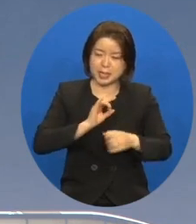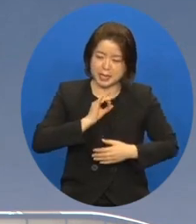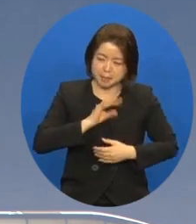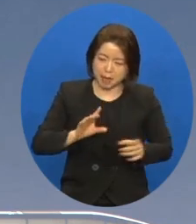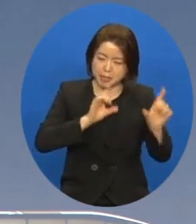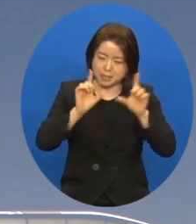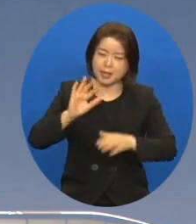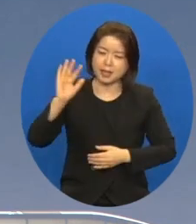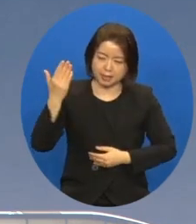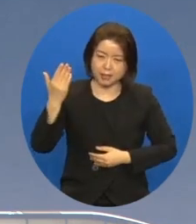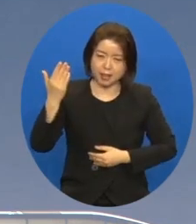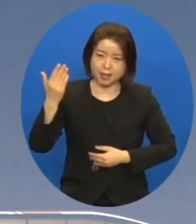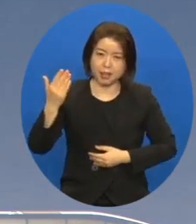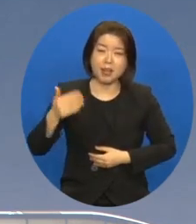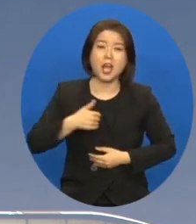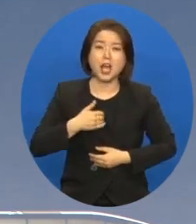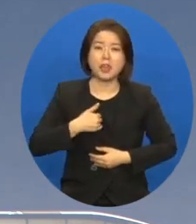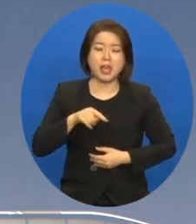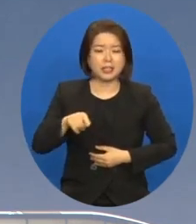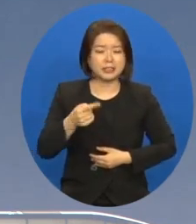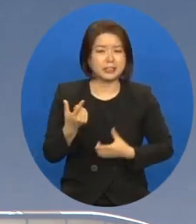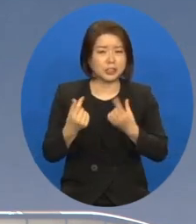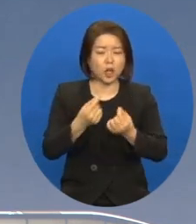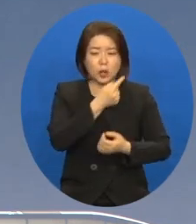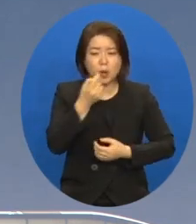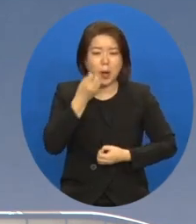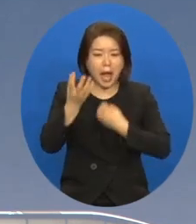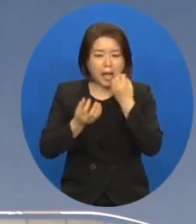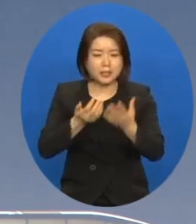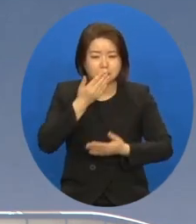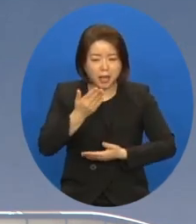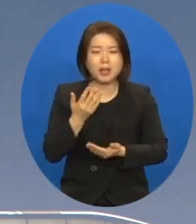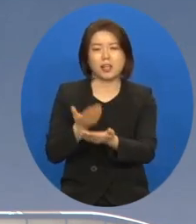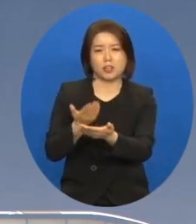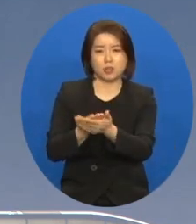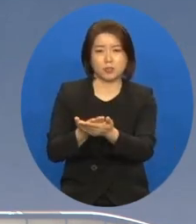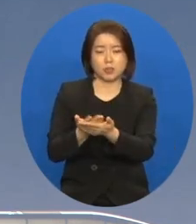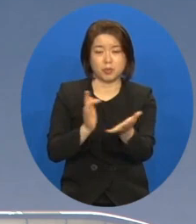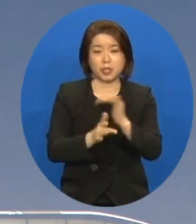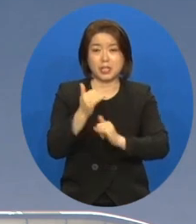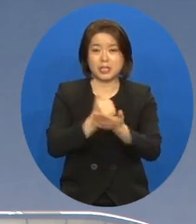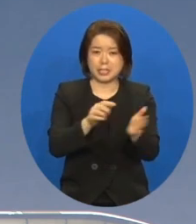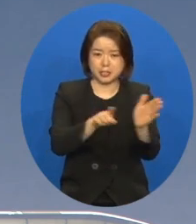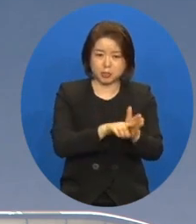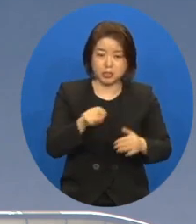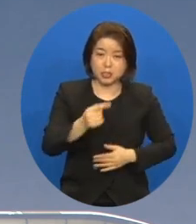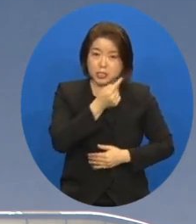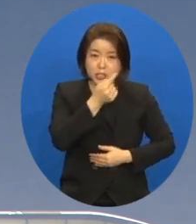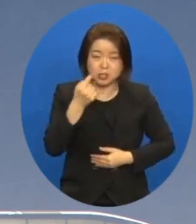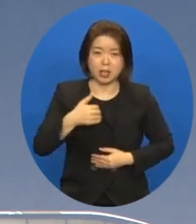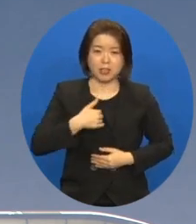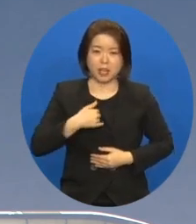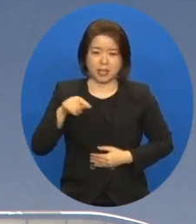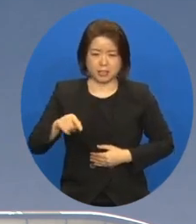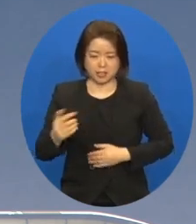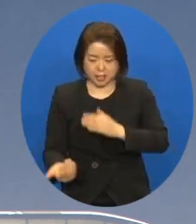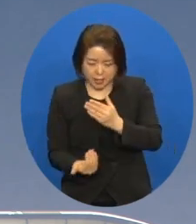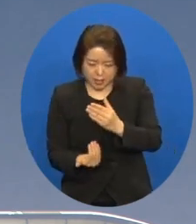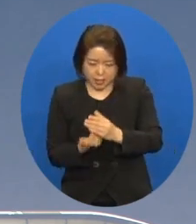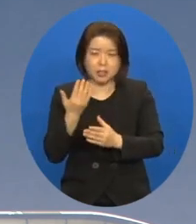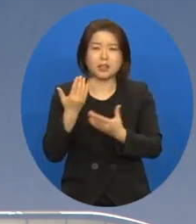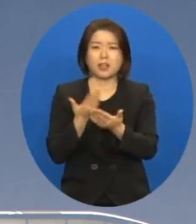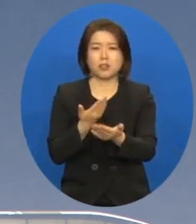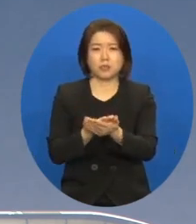되었다. 주님, 저에게서 그 간증이 나오게 해주소서. 예수 믿은 그 증거가 내게 그렇게 일어나게